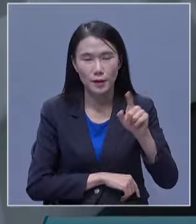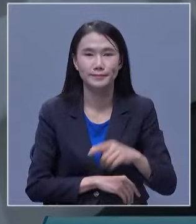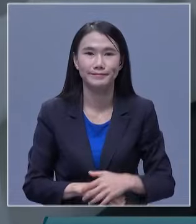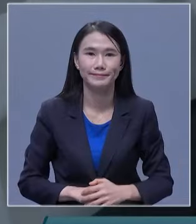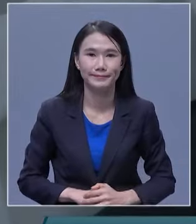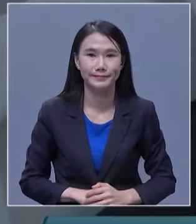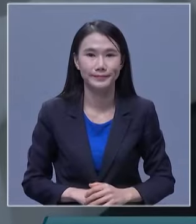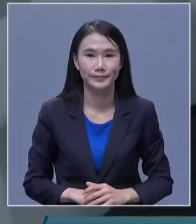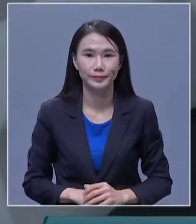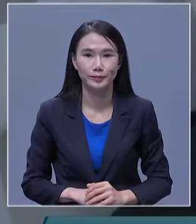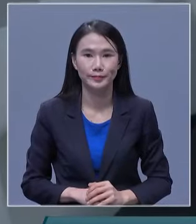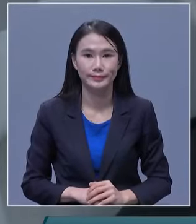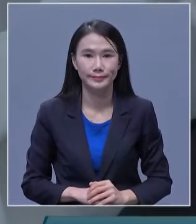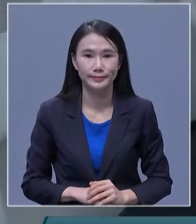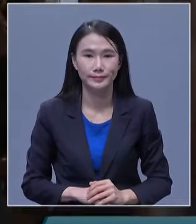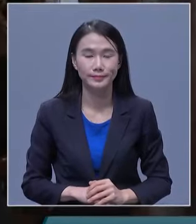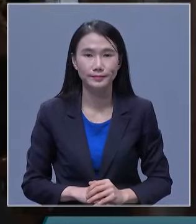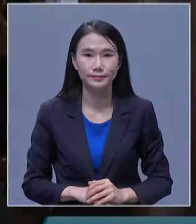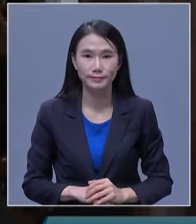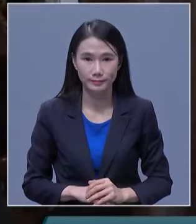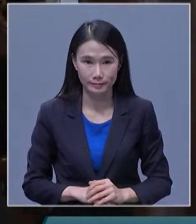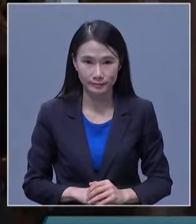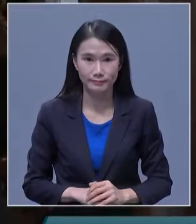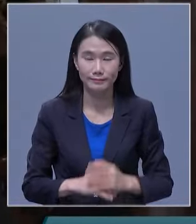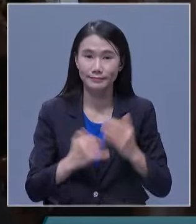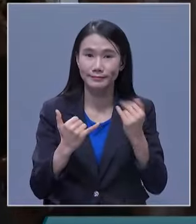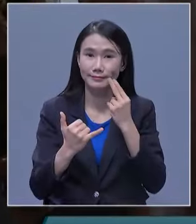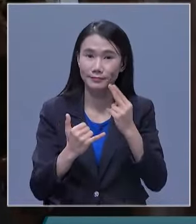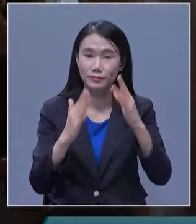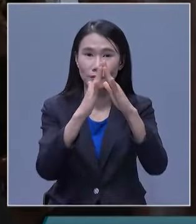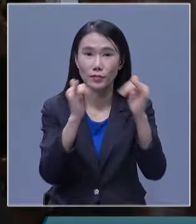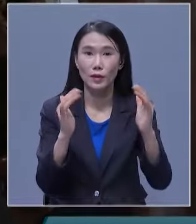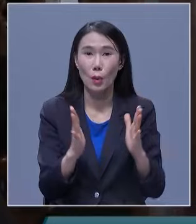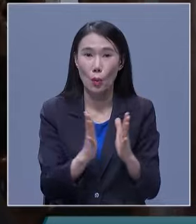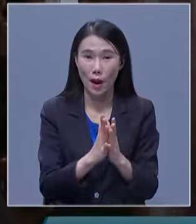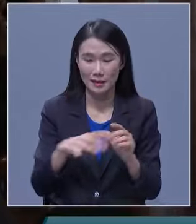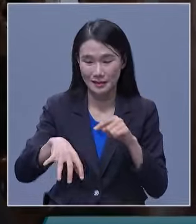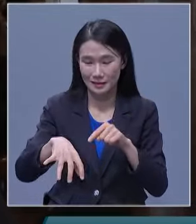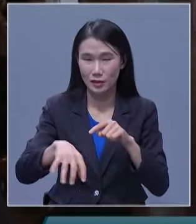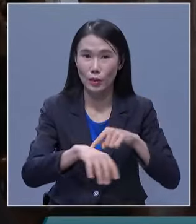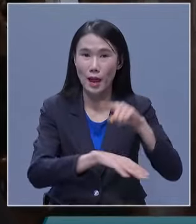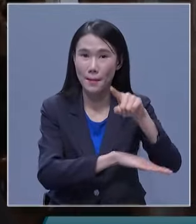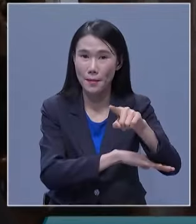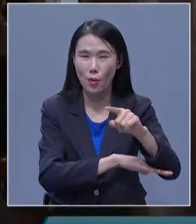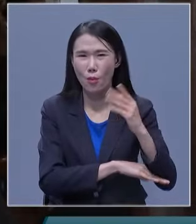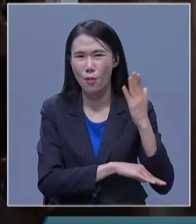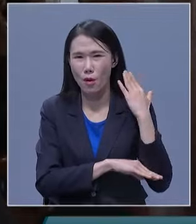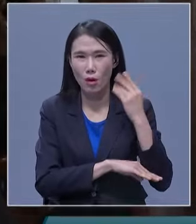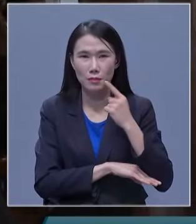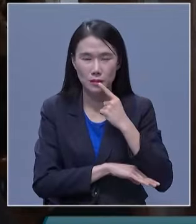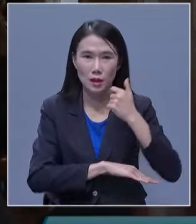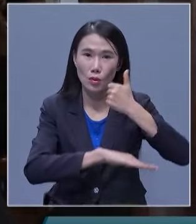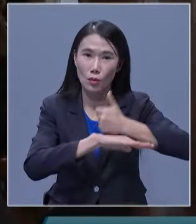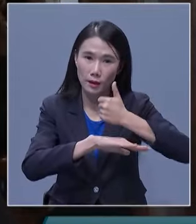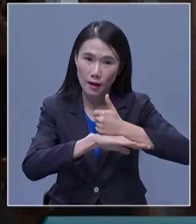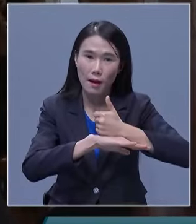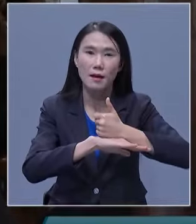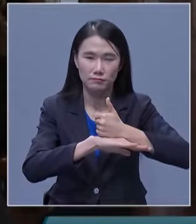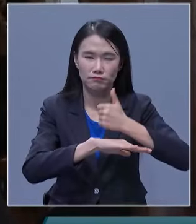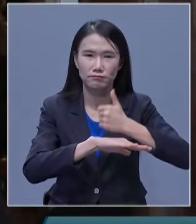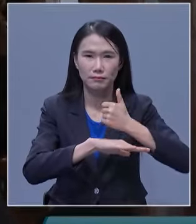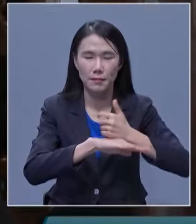ดค่ะคุณผู้ชมส่วนความเคลื่อนไหวที่จุดนี้วัดโรงช้างในช่วงบ่ายก่อนหน้านี้มีรายงานนะคะเดี๋ยวจะมีผู้หลักผู้ใหญ่หลาย